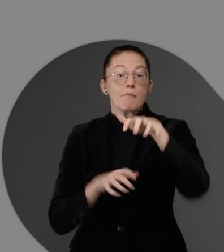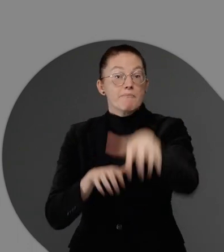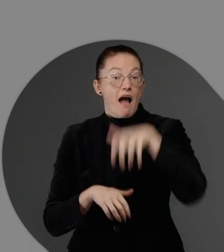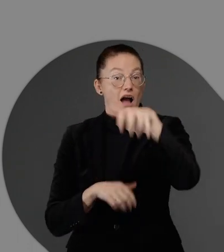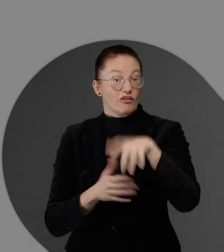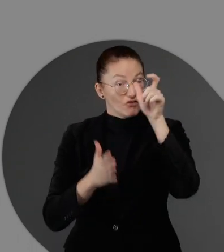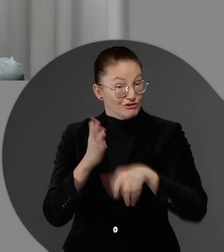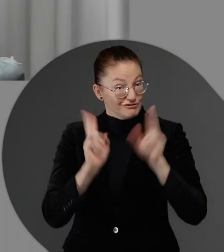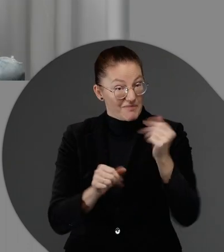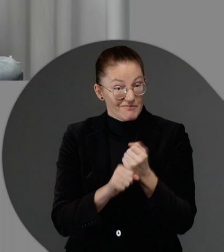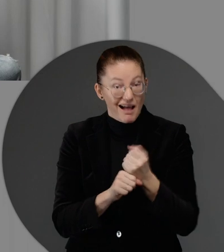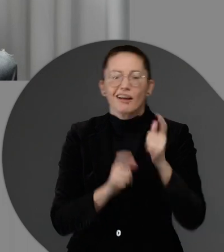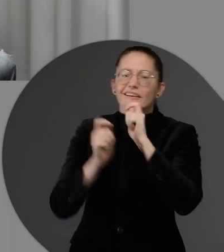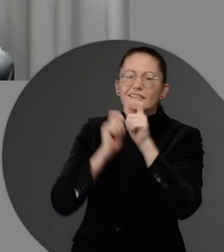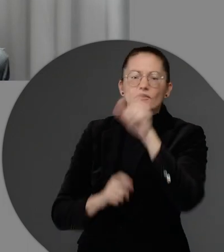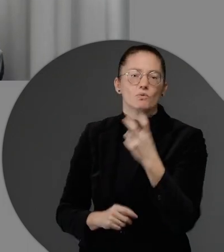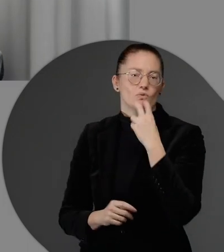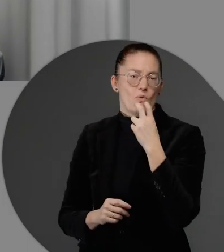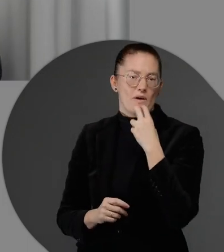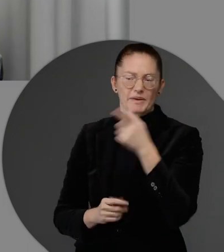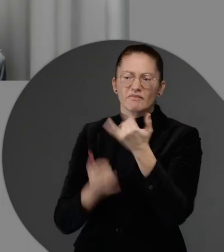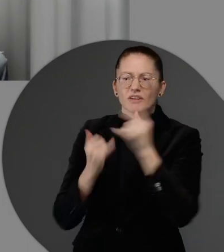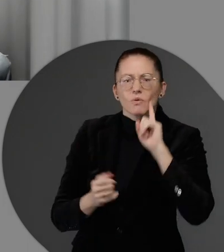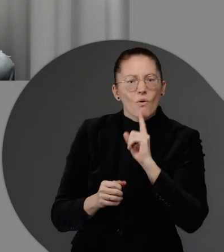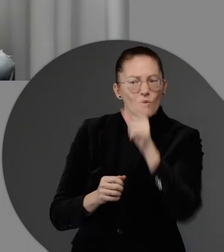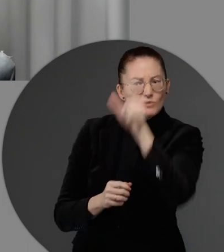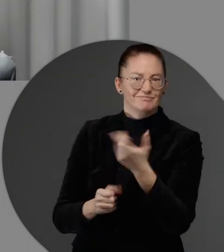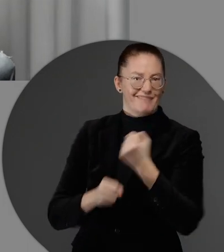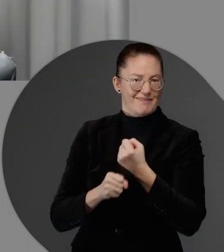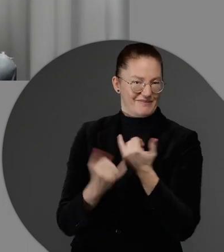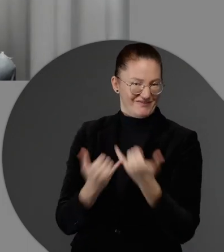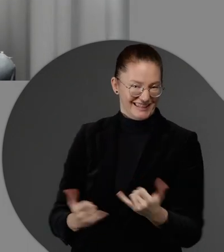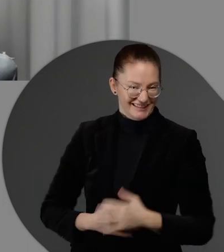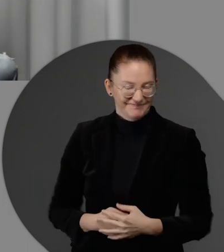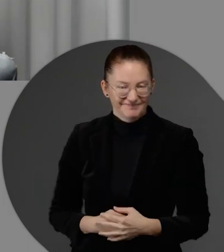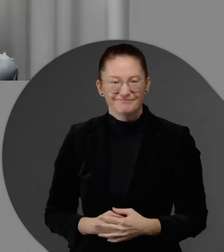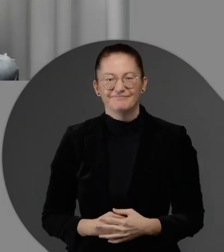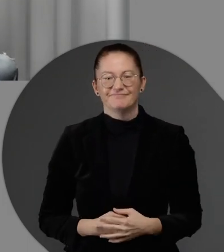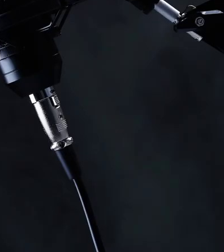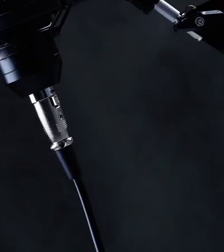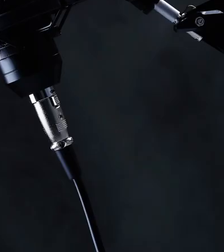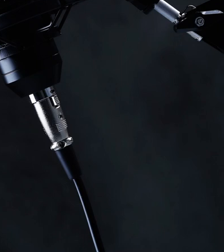den Baggerführerschein machen. Wir sprechen mit Torben Pachler. Wie geht das, gehörlos arbeiten?